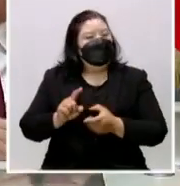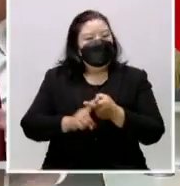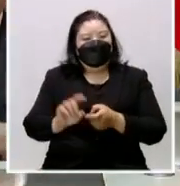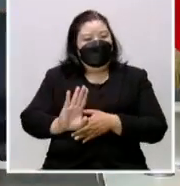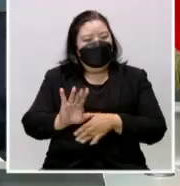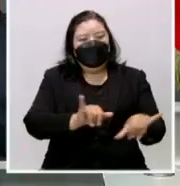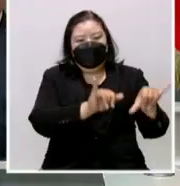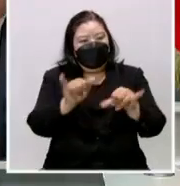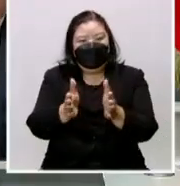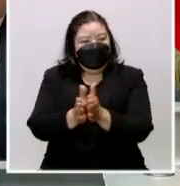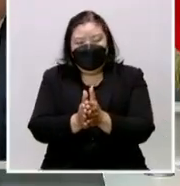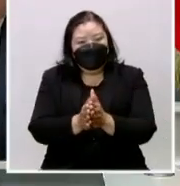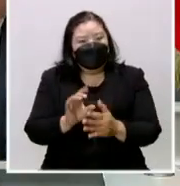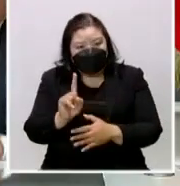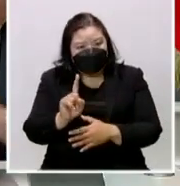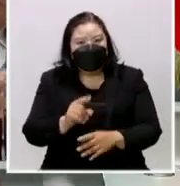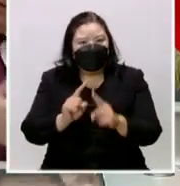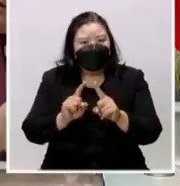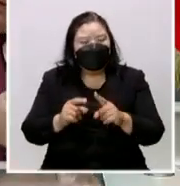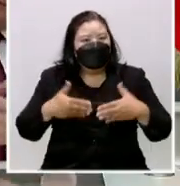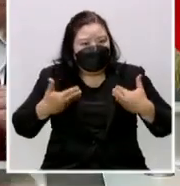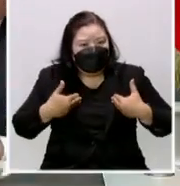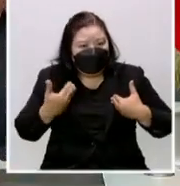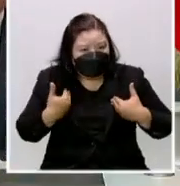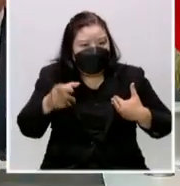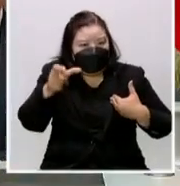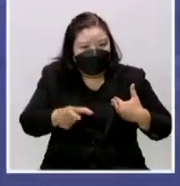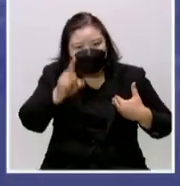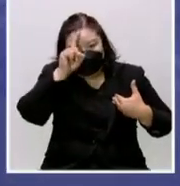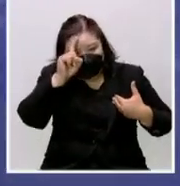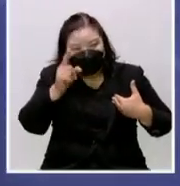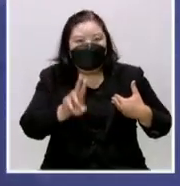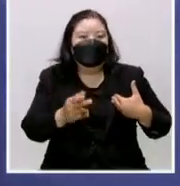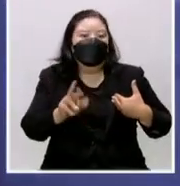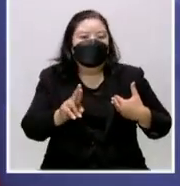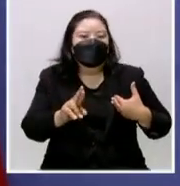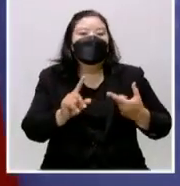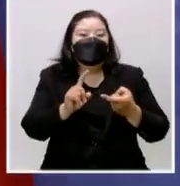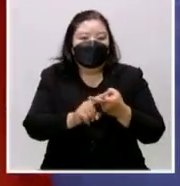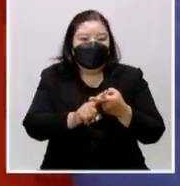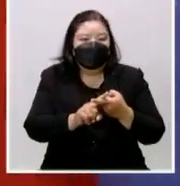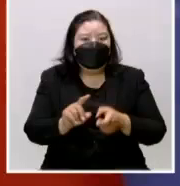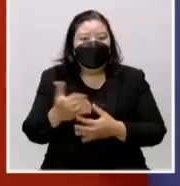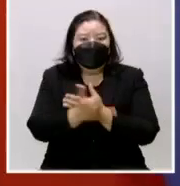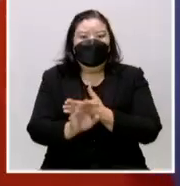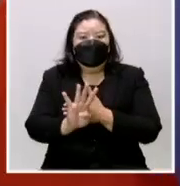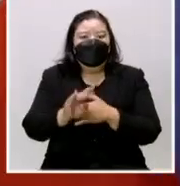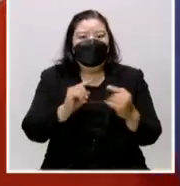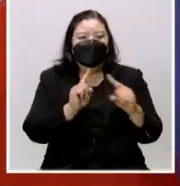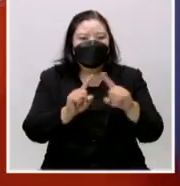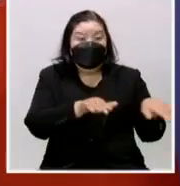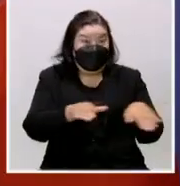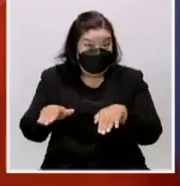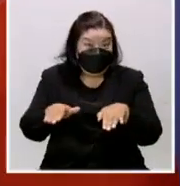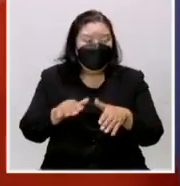อร์มังดีฟอร์แมตซึ่งเป็นการเจรจาสี่ทางระหว่างฝรั่งเศสเยอรมนียูเครนและรัสเซียค่ะด้านประธานาธิบดีเอ็มมานู